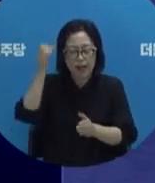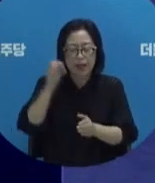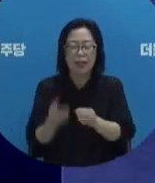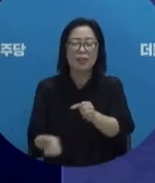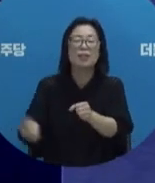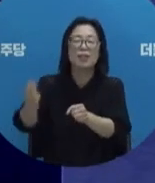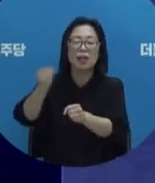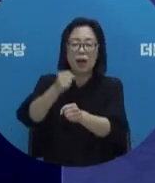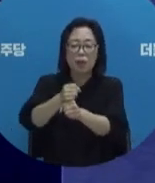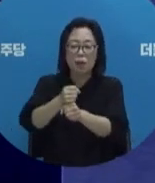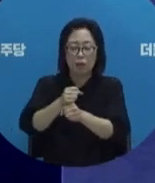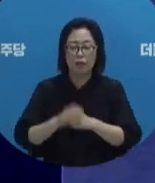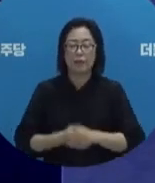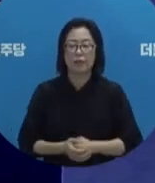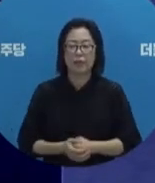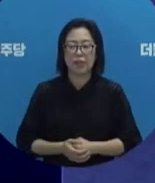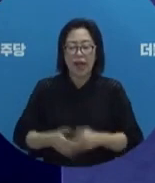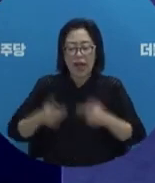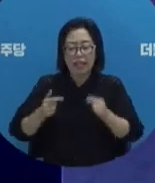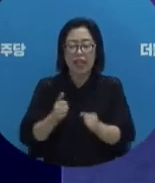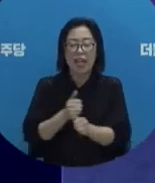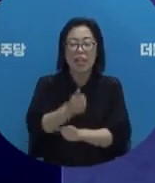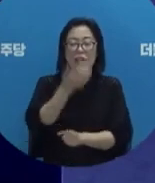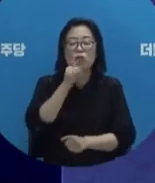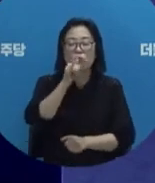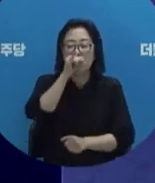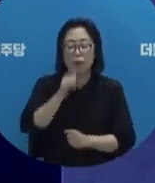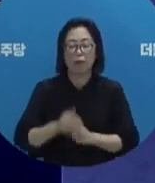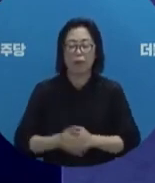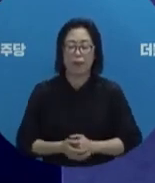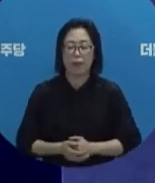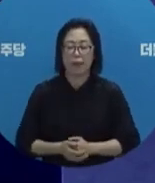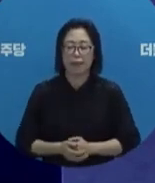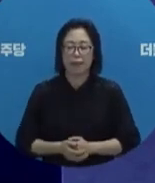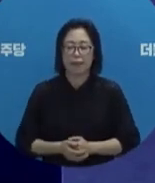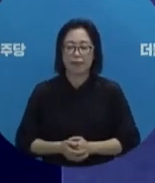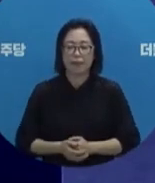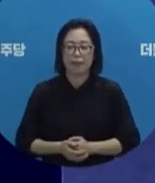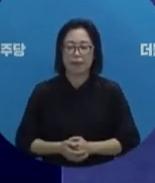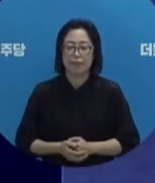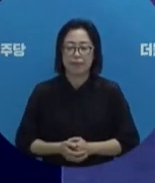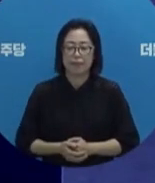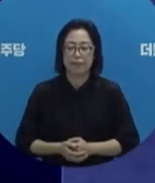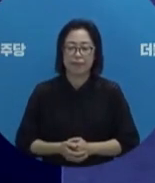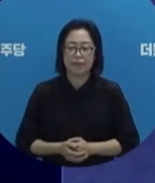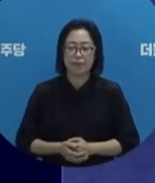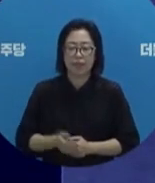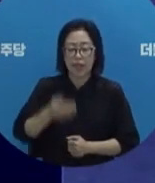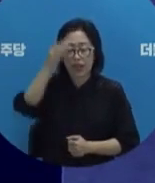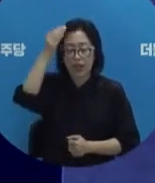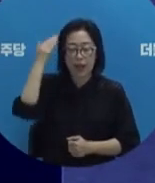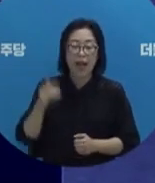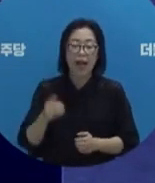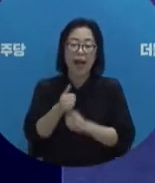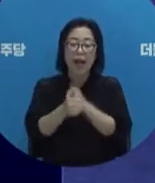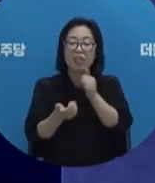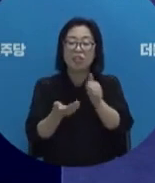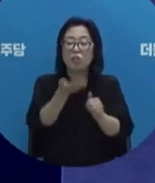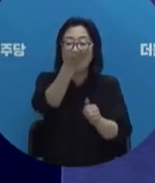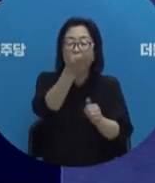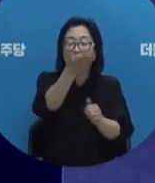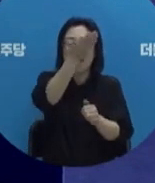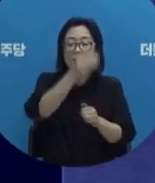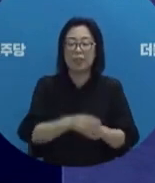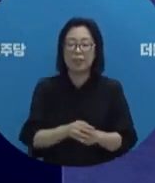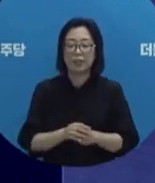뭐야 언제나 이기는 당이 될 수 있습니다 엄혹한 시절에 우리 선배들은 당 볼을